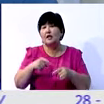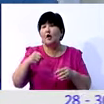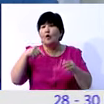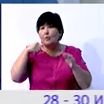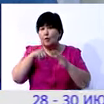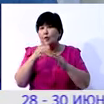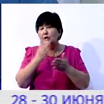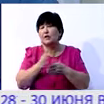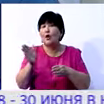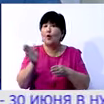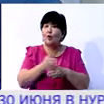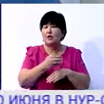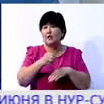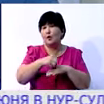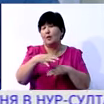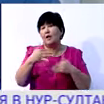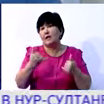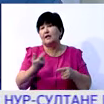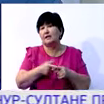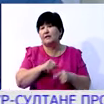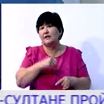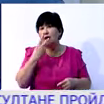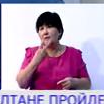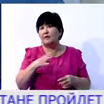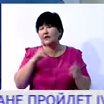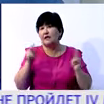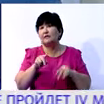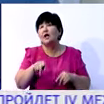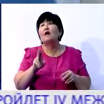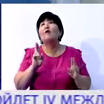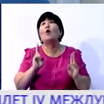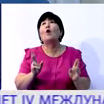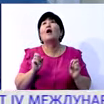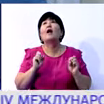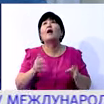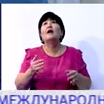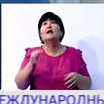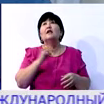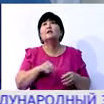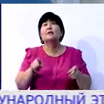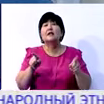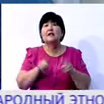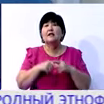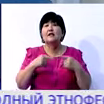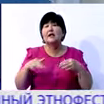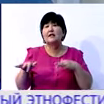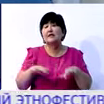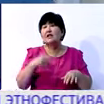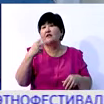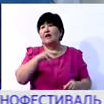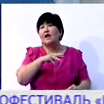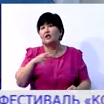доступом удалялась данная опухоль. Но сегодня вы сами были свидетелями того, как с применением малоинвазивных технологий в течение 20